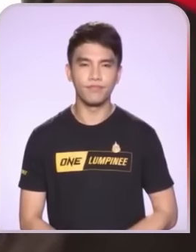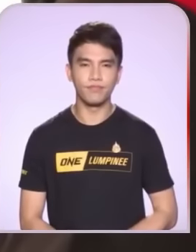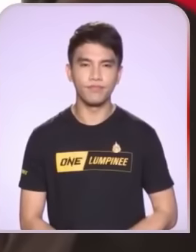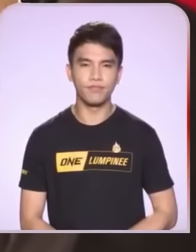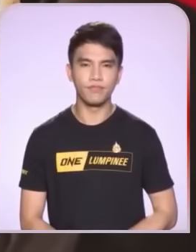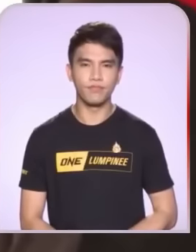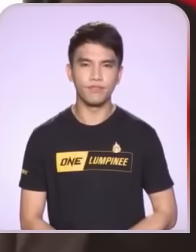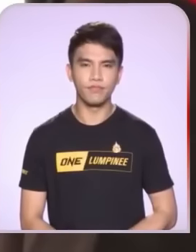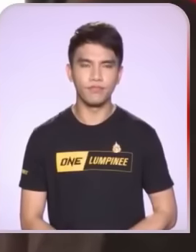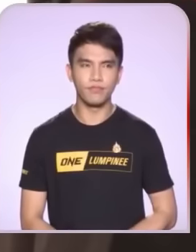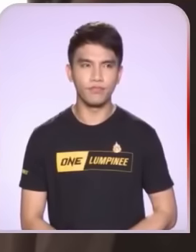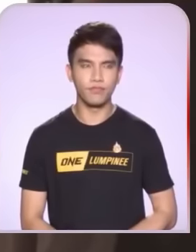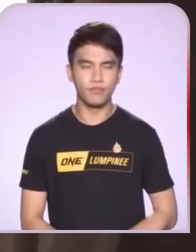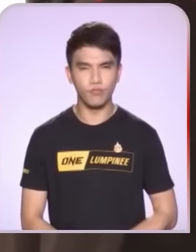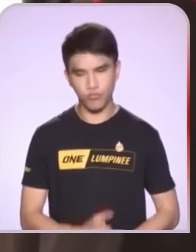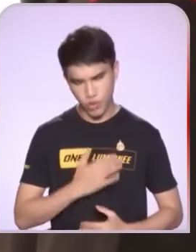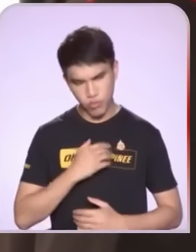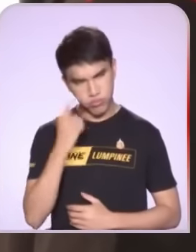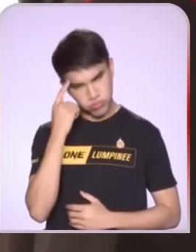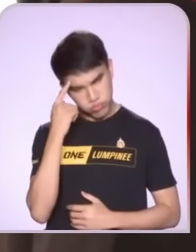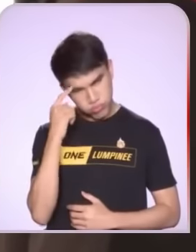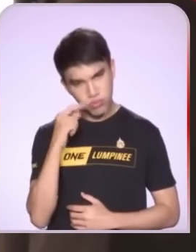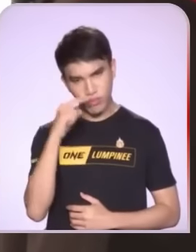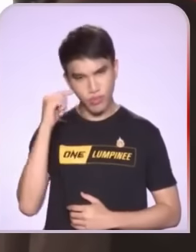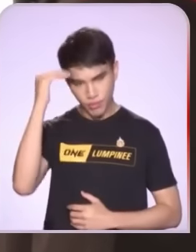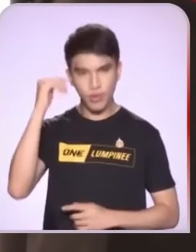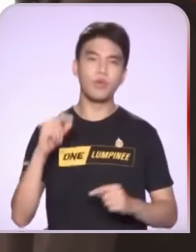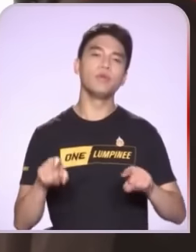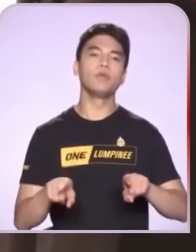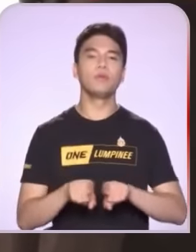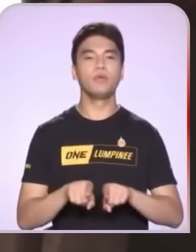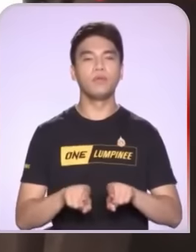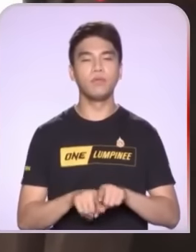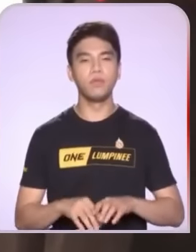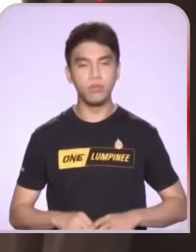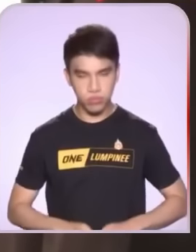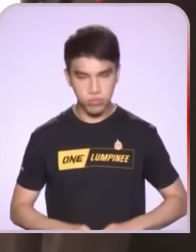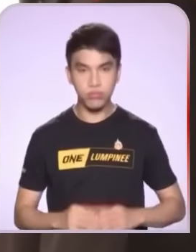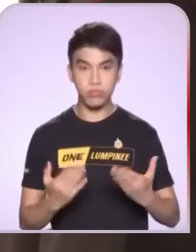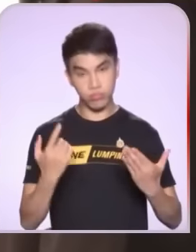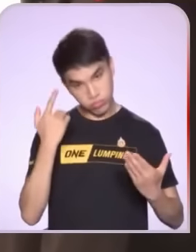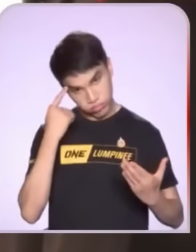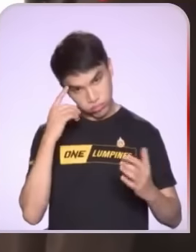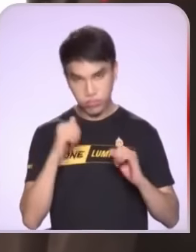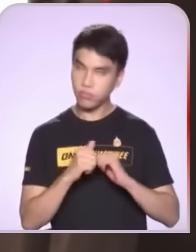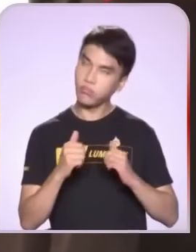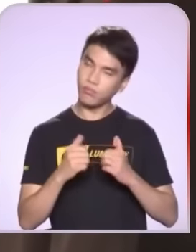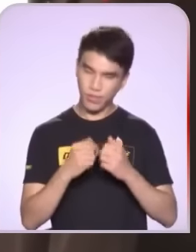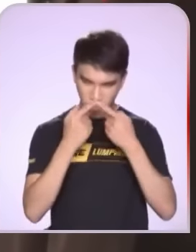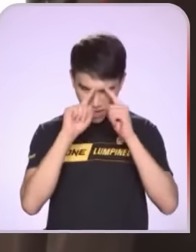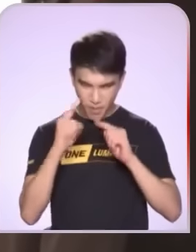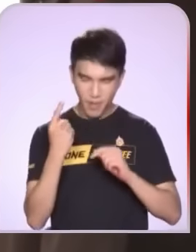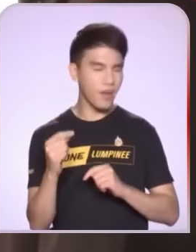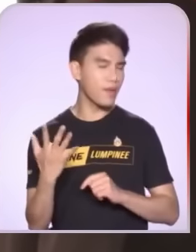ค่ะผมคิดว่าคงจะเจอเหมือนกับที่คุณเศรษฐาเจออ่ะครับนะฮะนะก็คงไม่ได้มีอะไรที่แปลกใหม่แต่